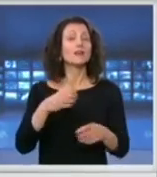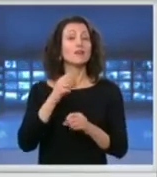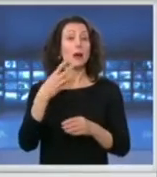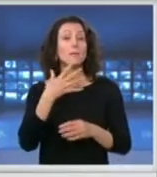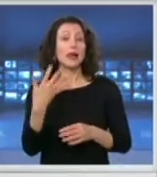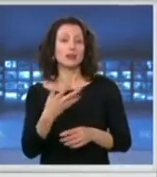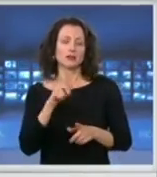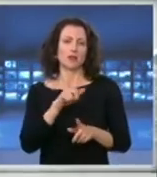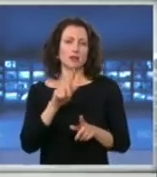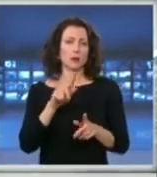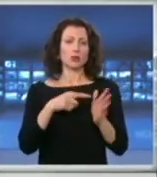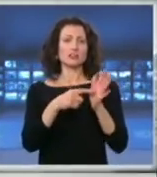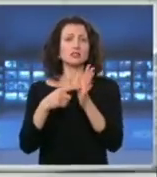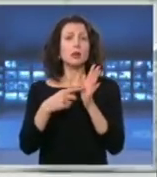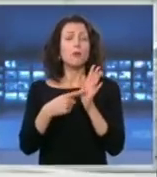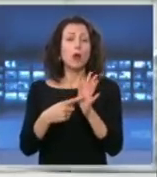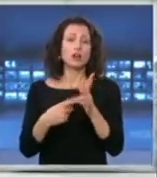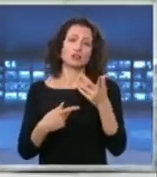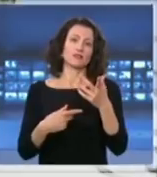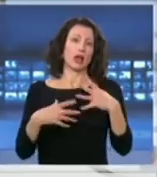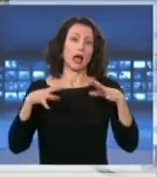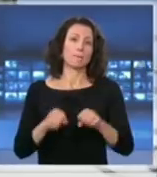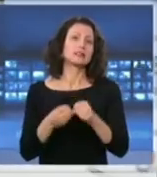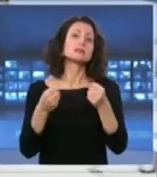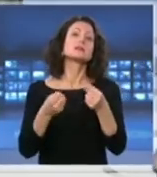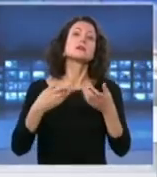за еврозоната. За новините на Нова, Добромир Николов.